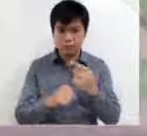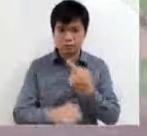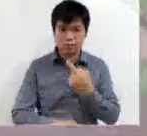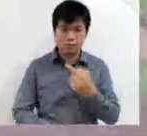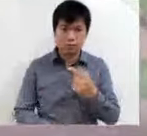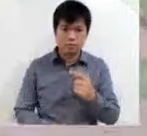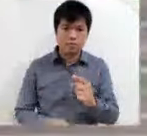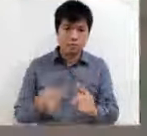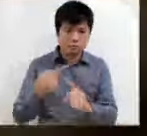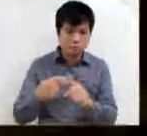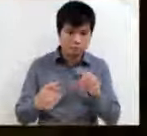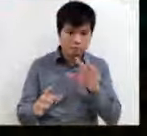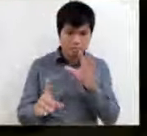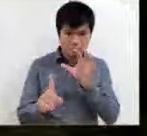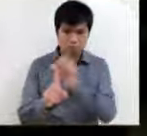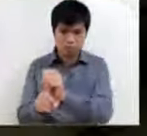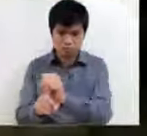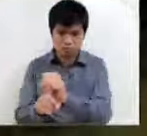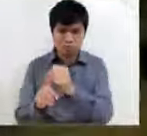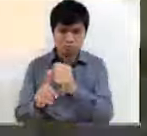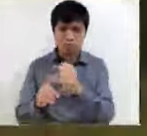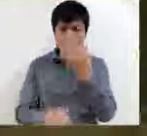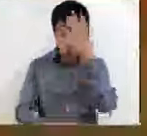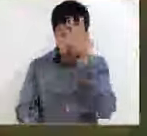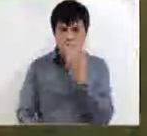Hamas leader.